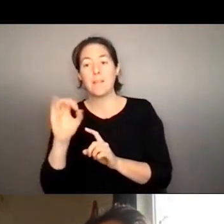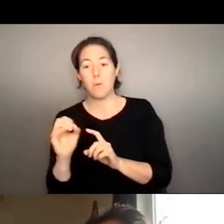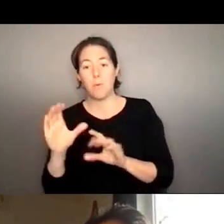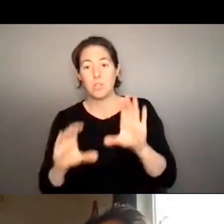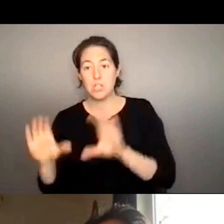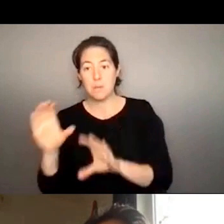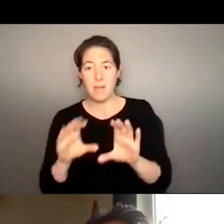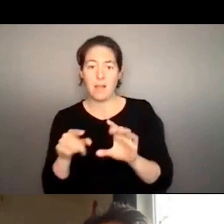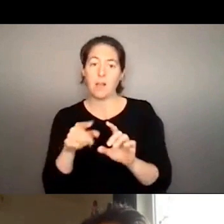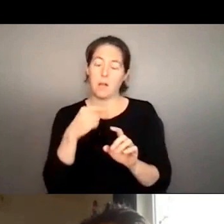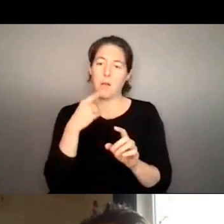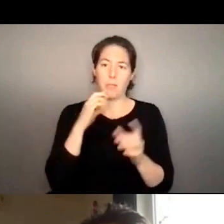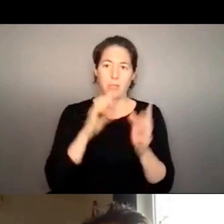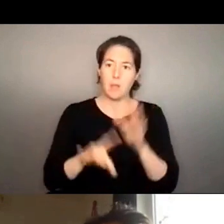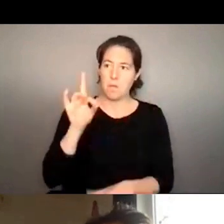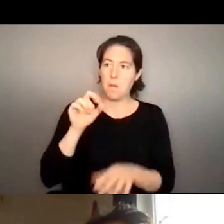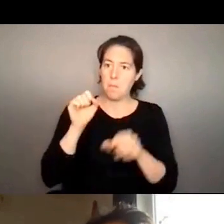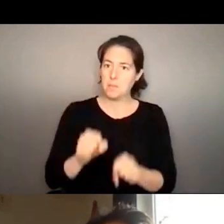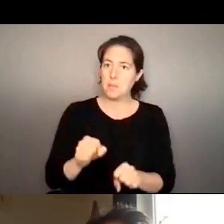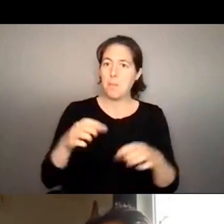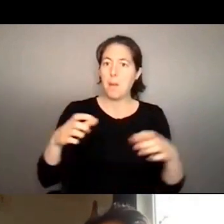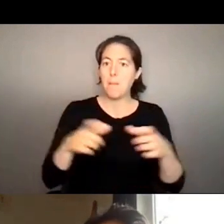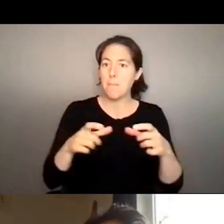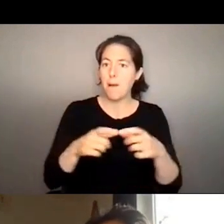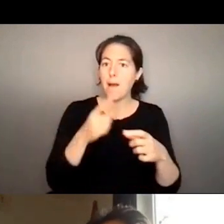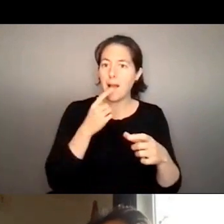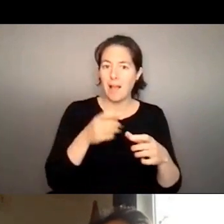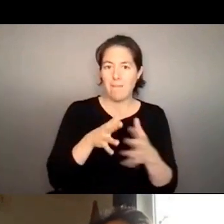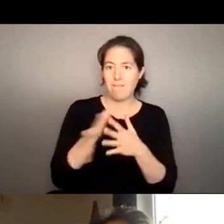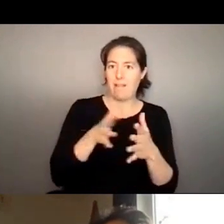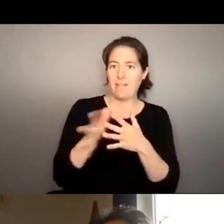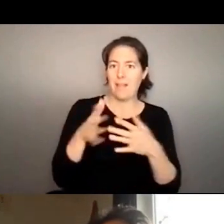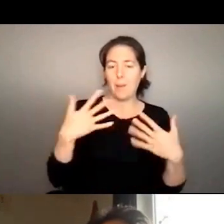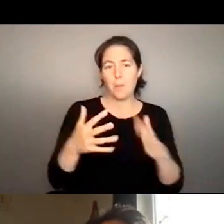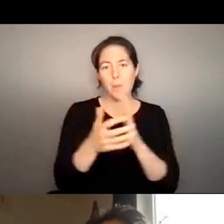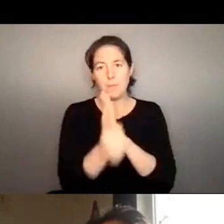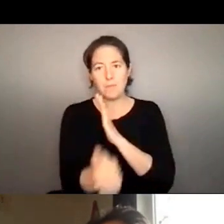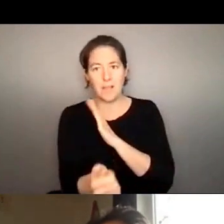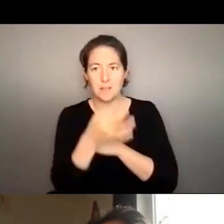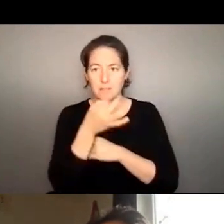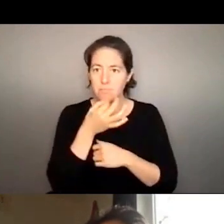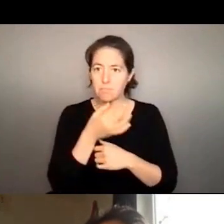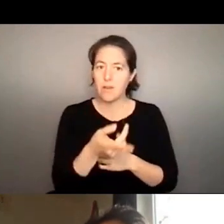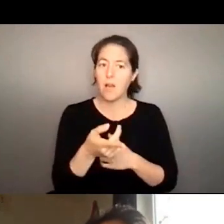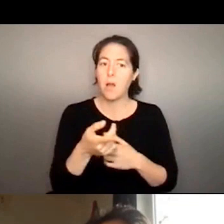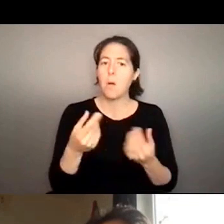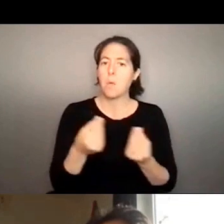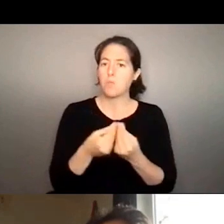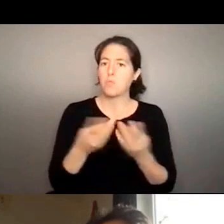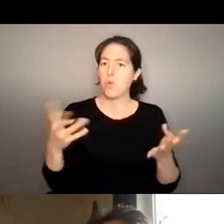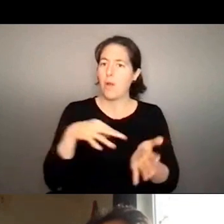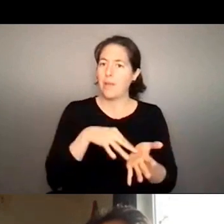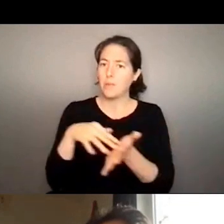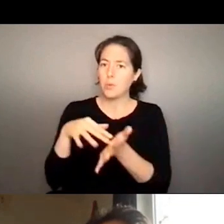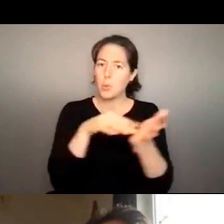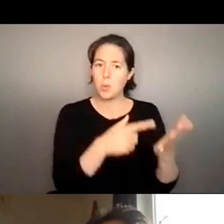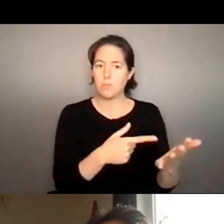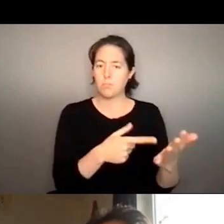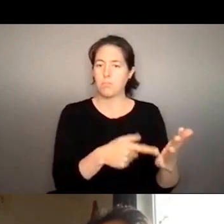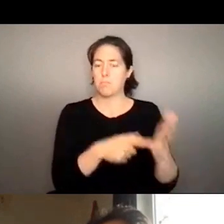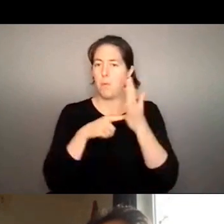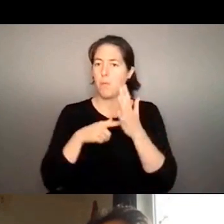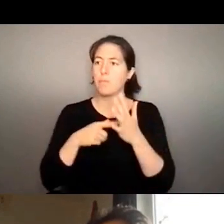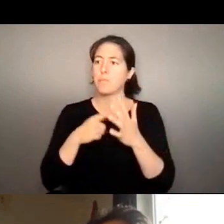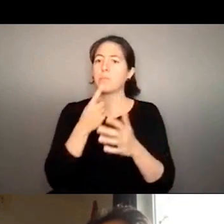marais filtrant extrêmement efficace. Fait qu'il y a une série d'études où, par exemple, on a des eaux grises ou des déversements